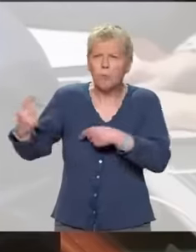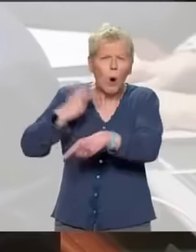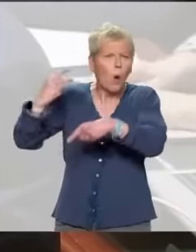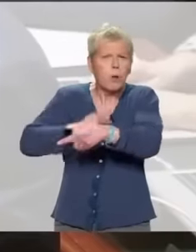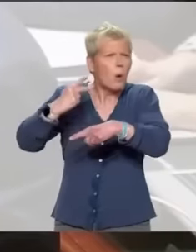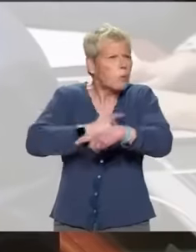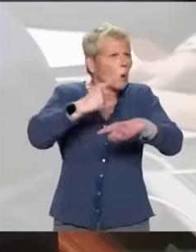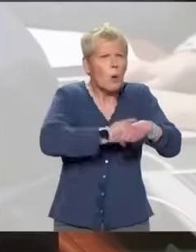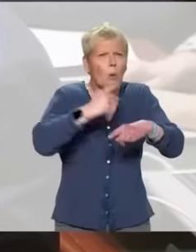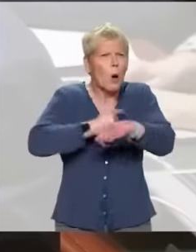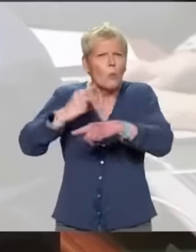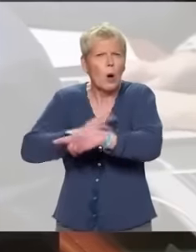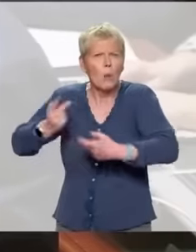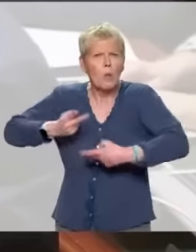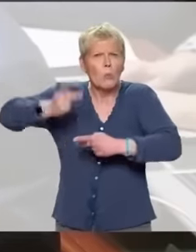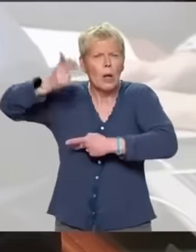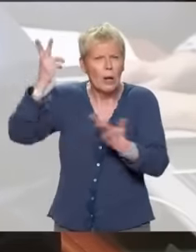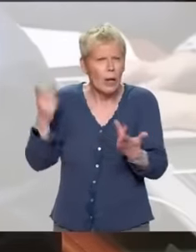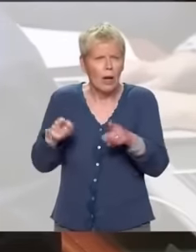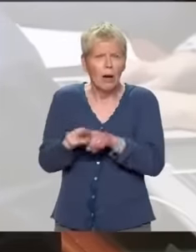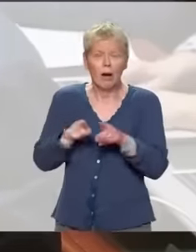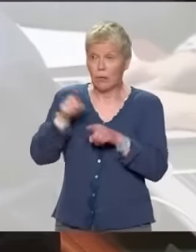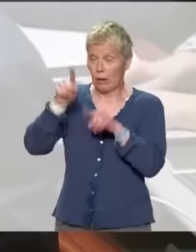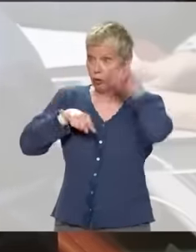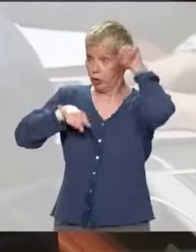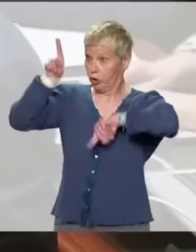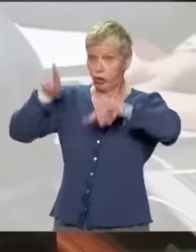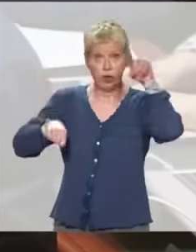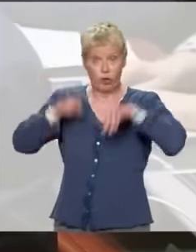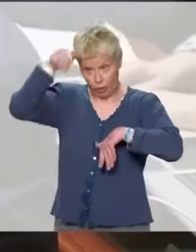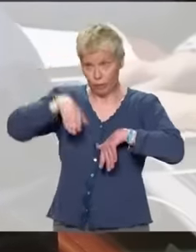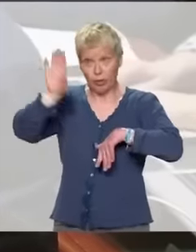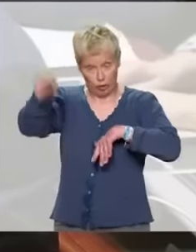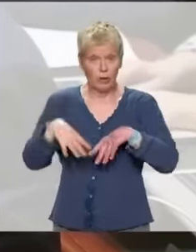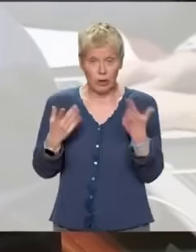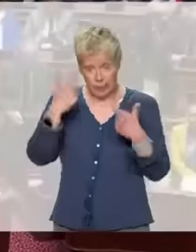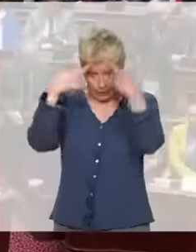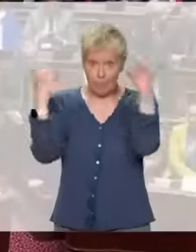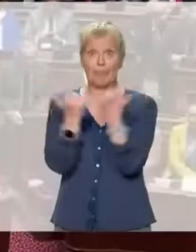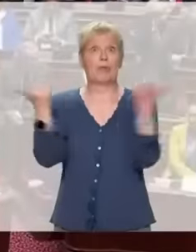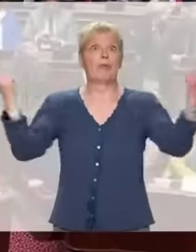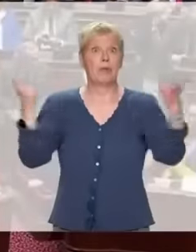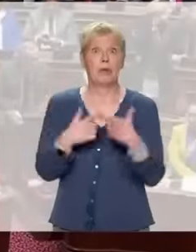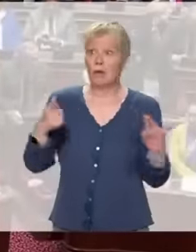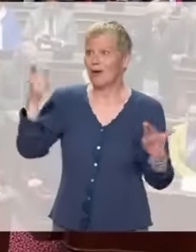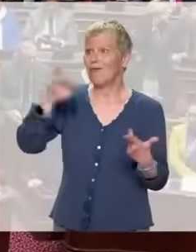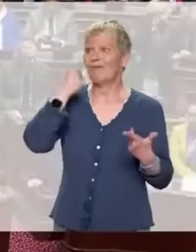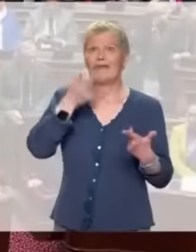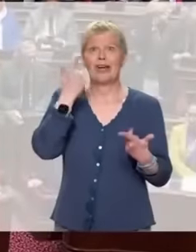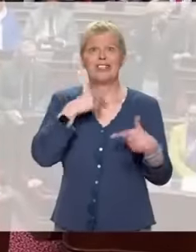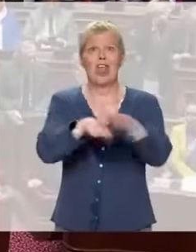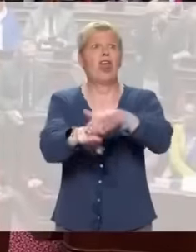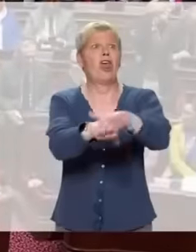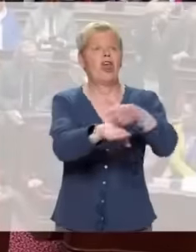de la majorité et qui font preuve d'une inconstance, d'une incohérence et d'une démagogie qui dépassent toutes les